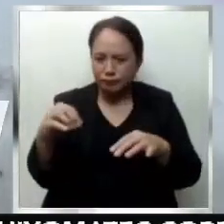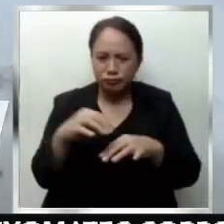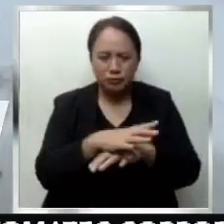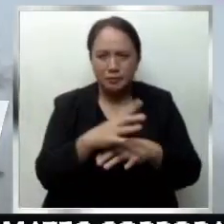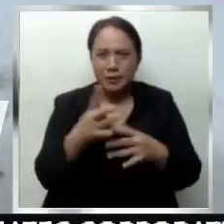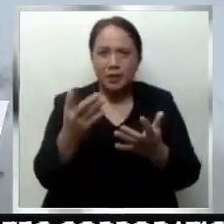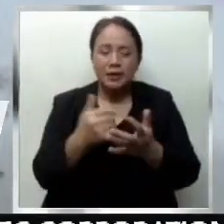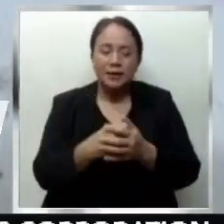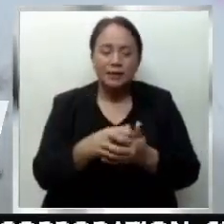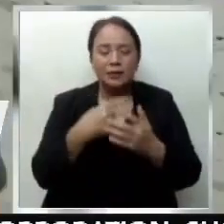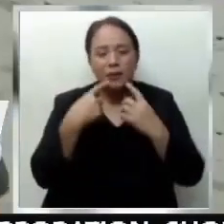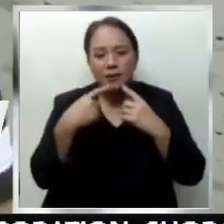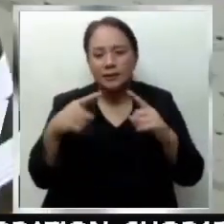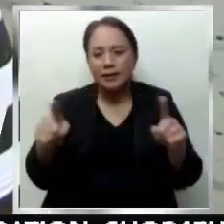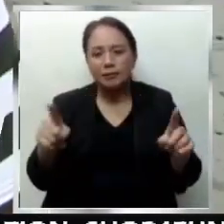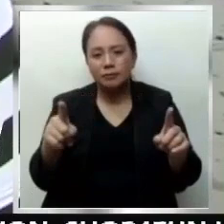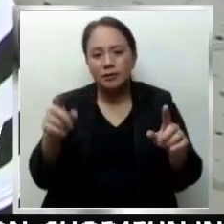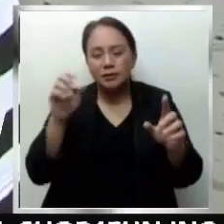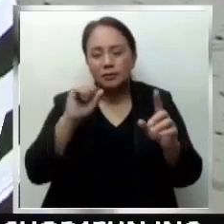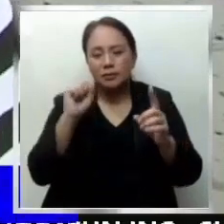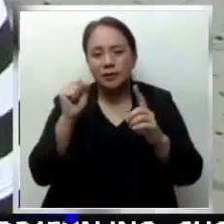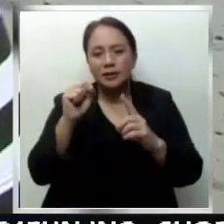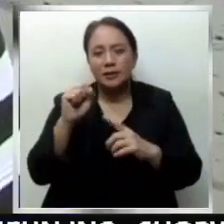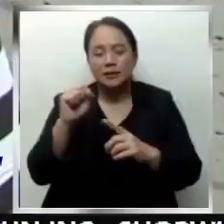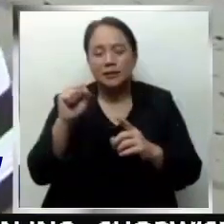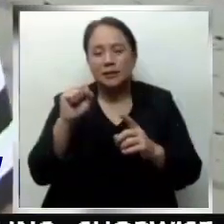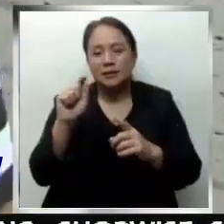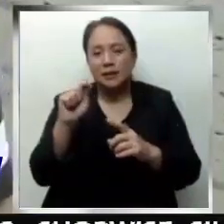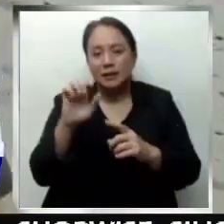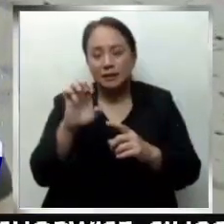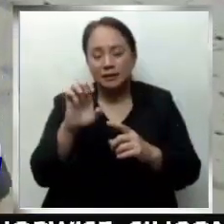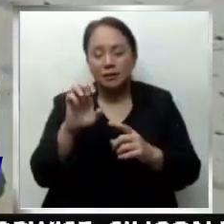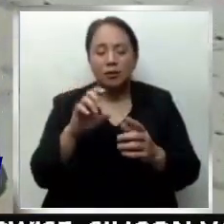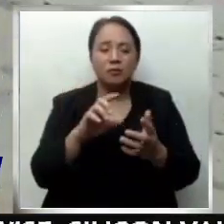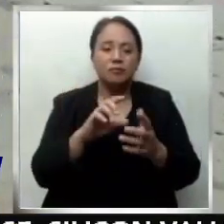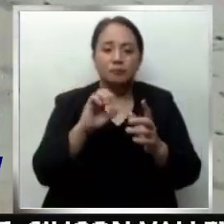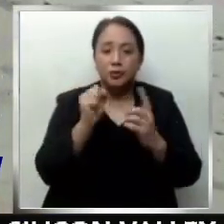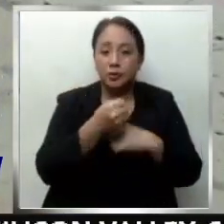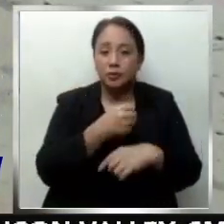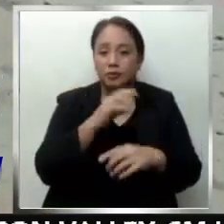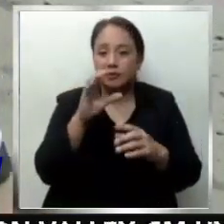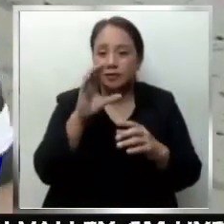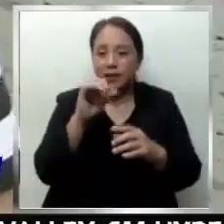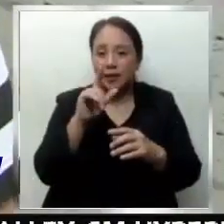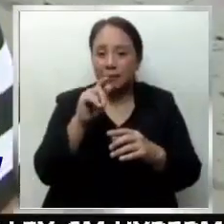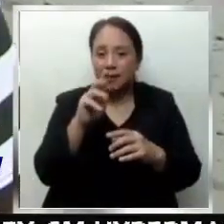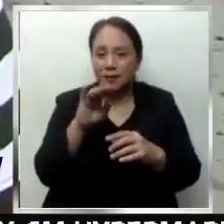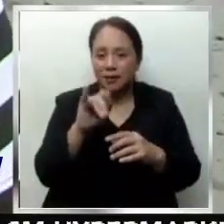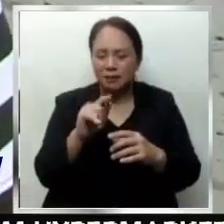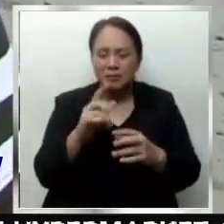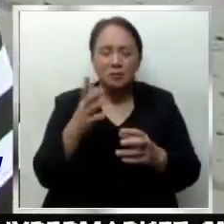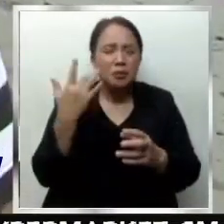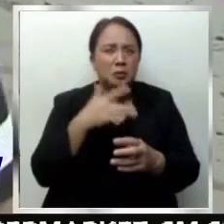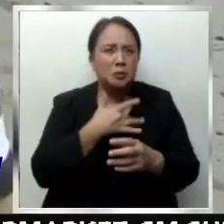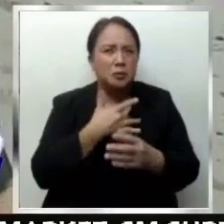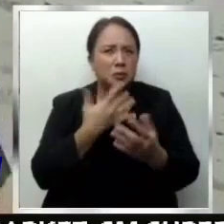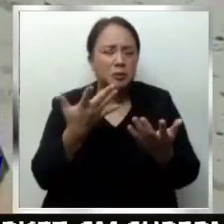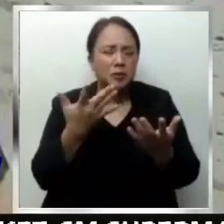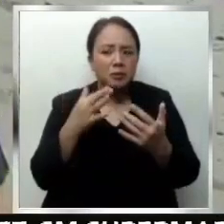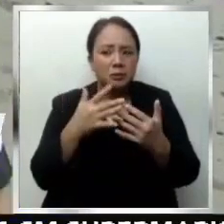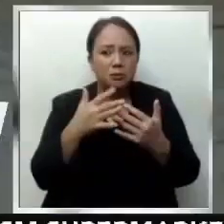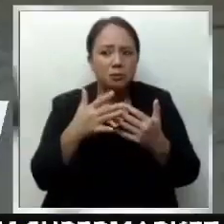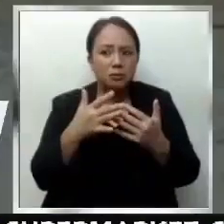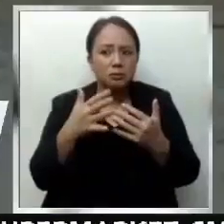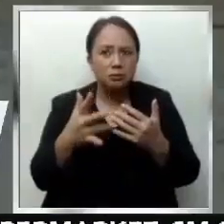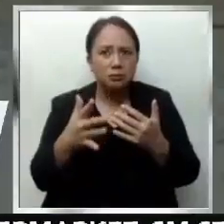ng state of calamity. Nung una, inisip ko parang, okay lang kasi hindi pa namin nararamdaman masyado. Pero nung unti-unti namin